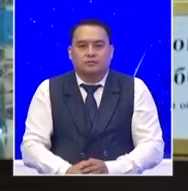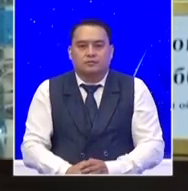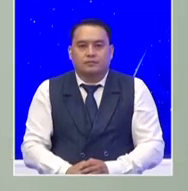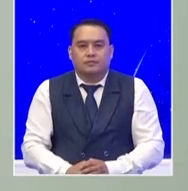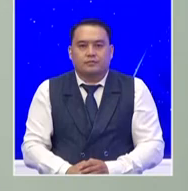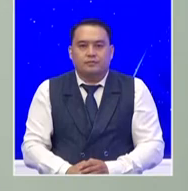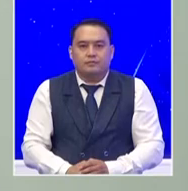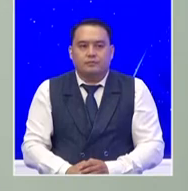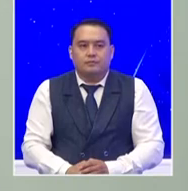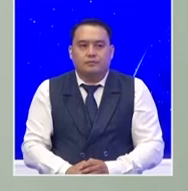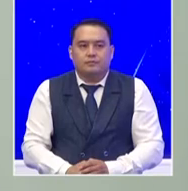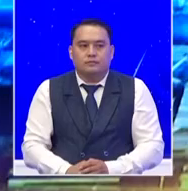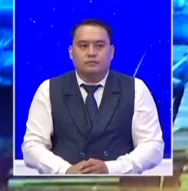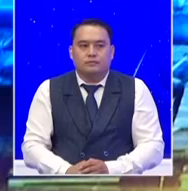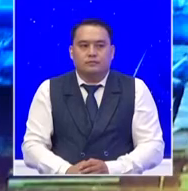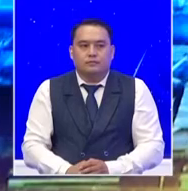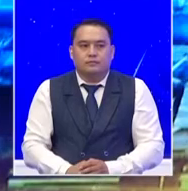занятости».